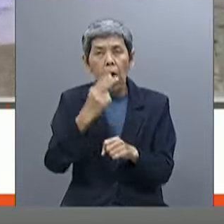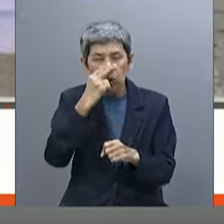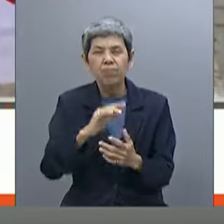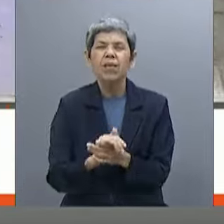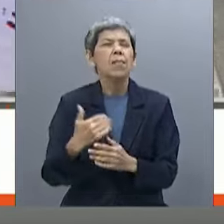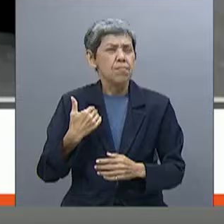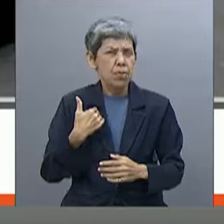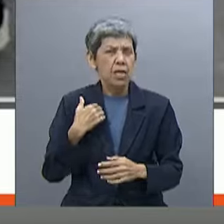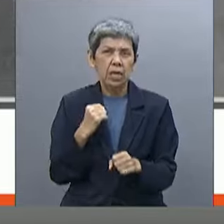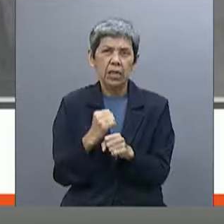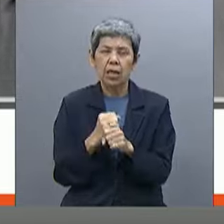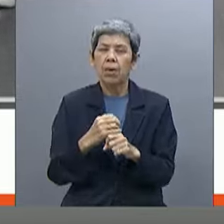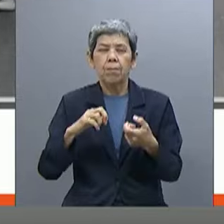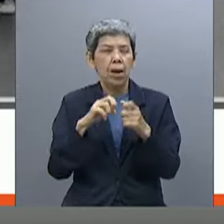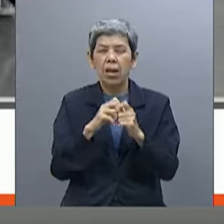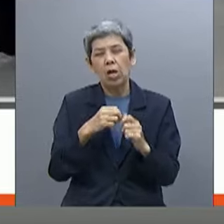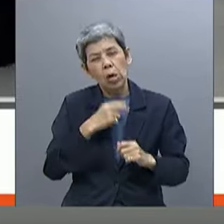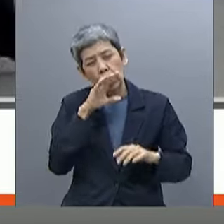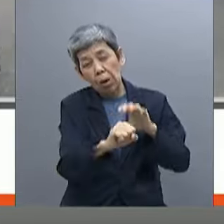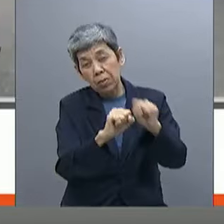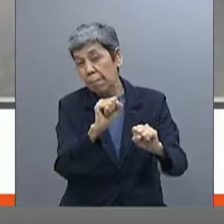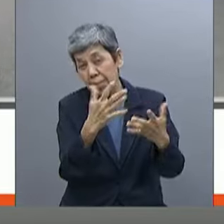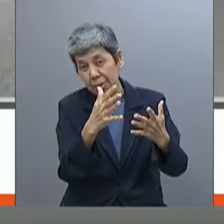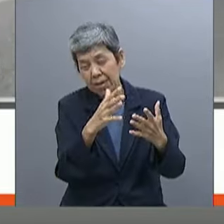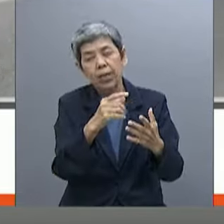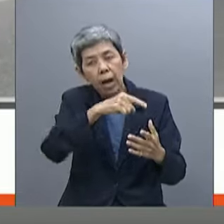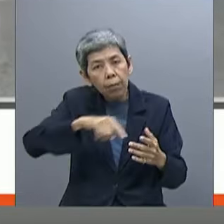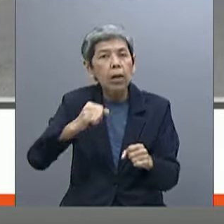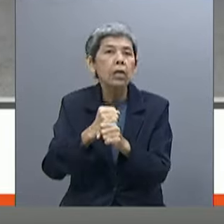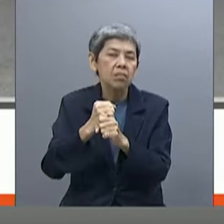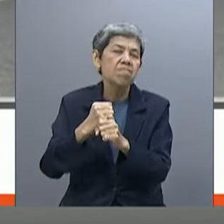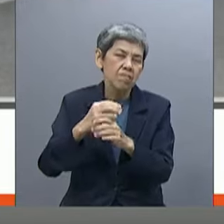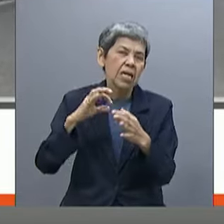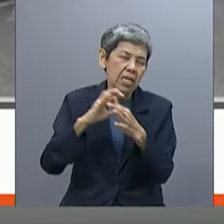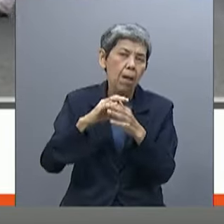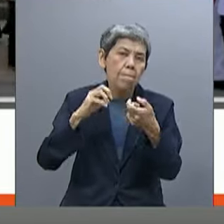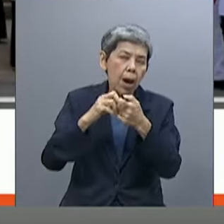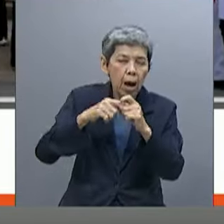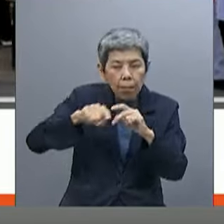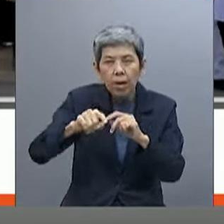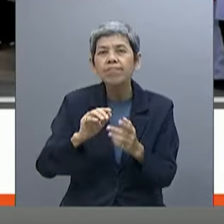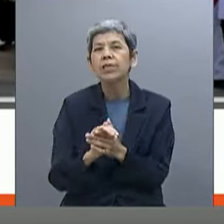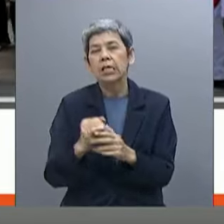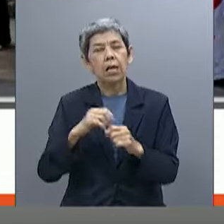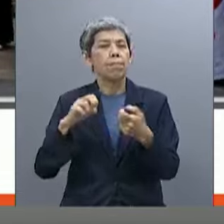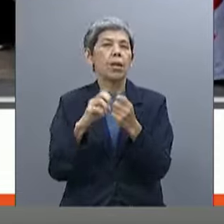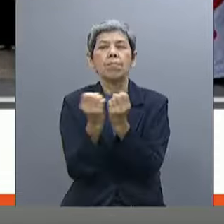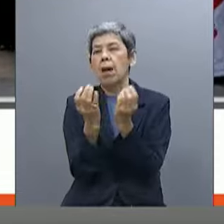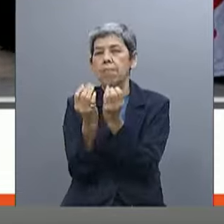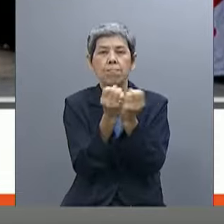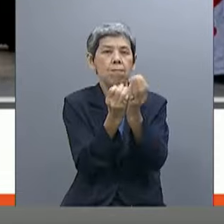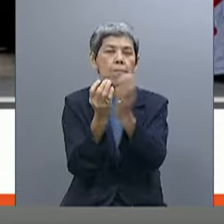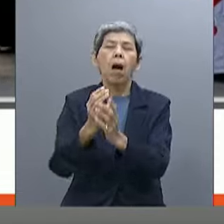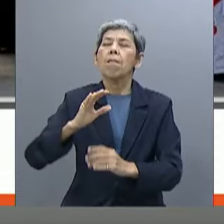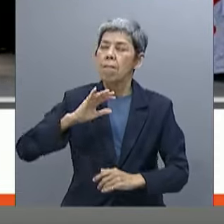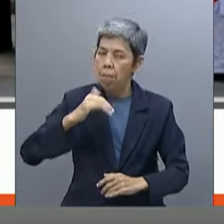จจะมีการนำเอาความล้มเหลวในการติดตามตัวผู้ต้องหาไปขยายผลสอดแทรกเป็นมือที่3จนกลายเป็นความรุนแรงระล